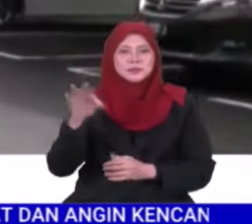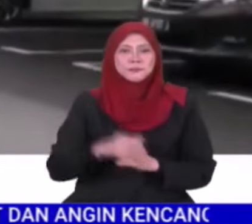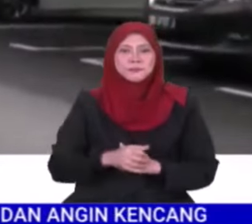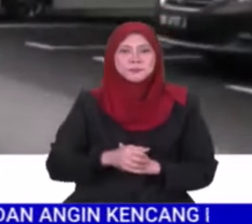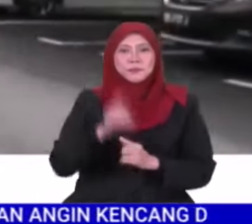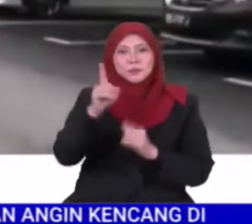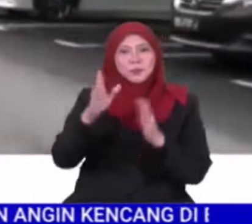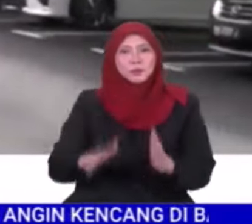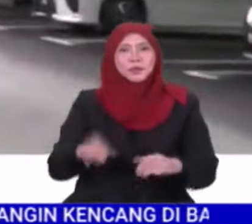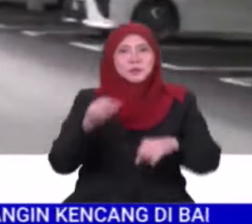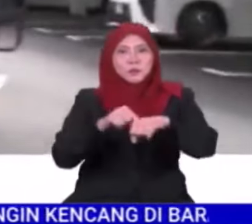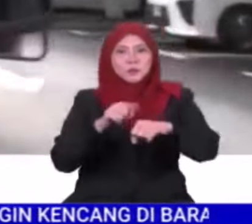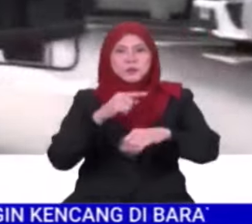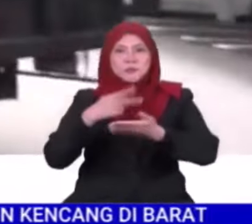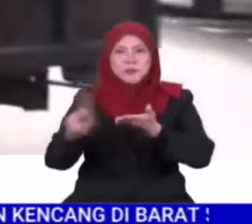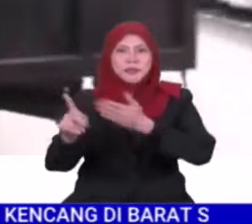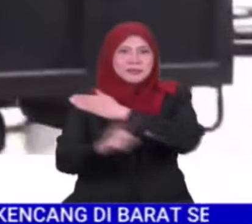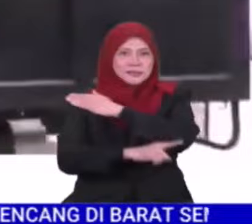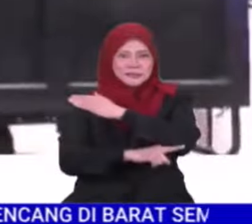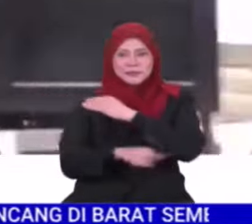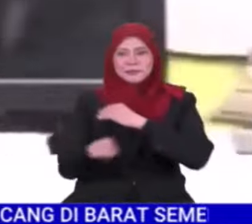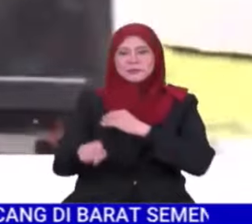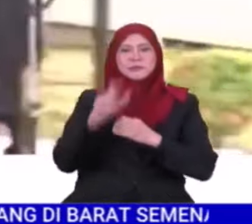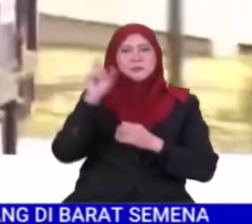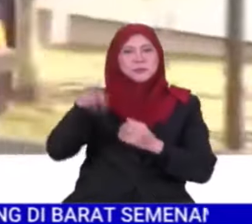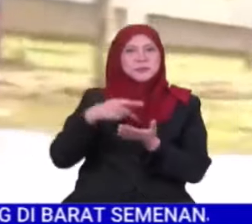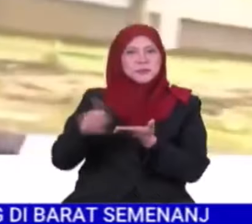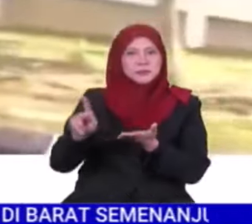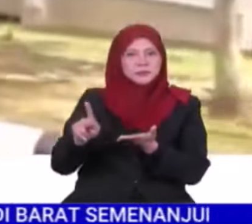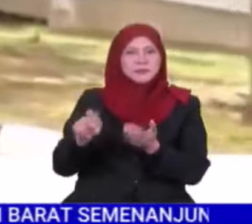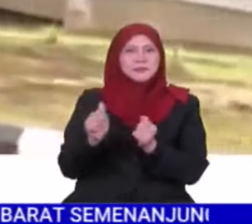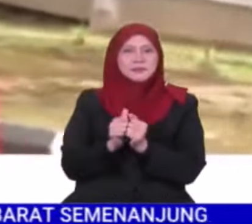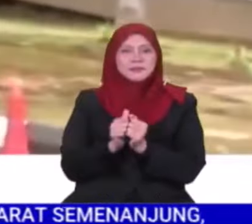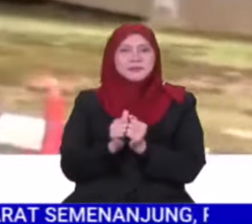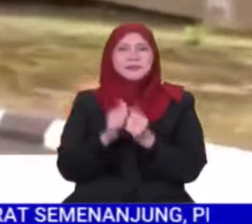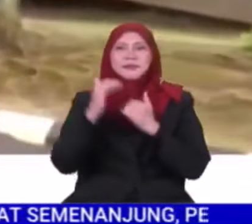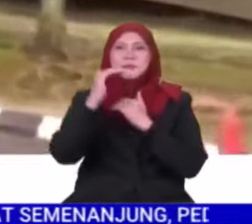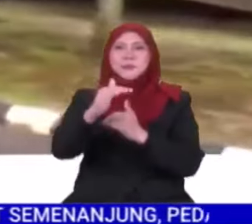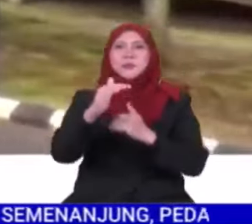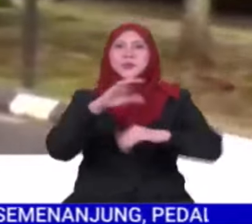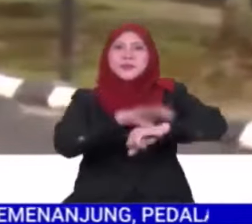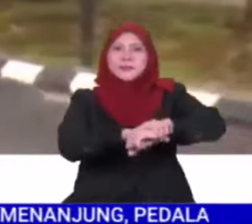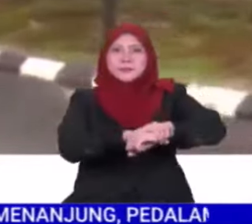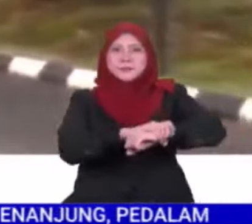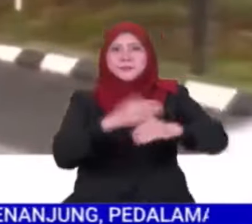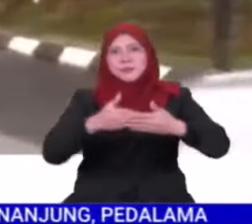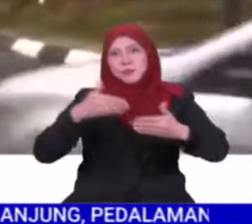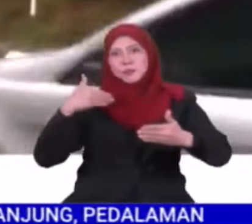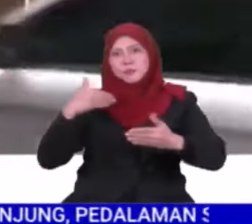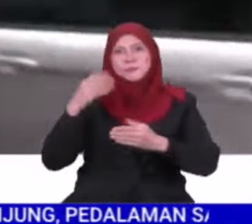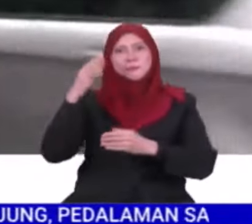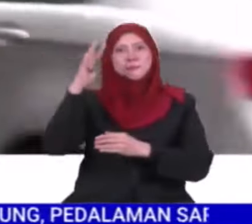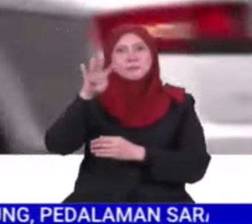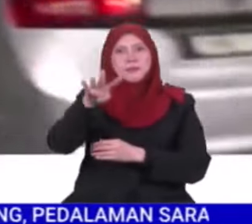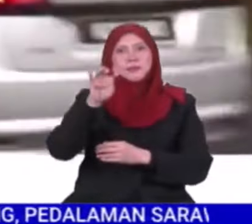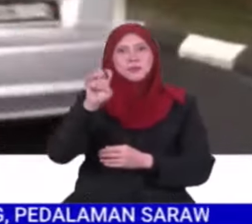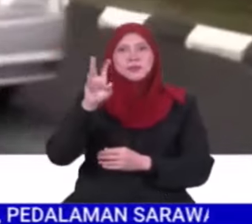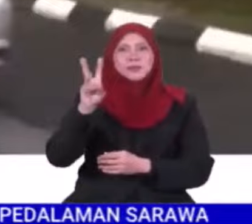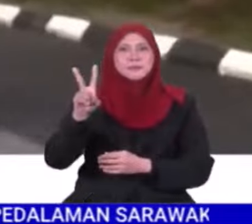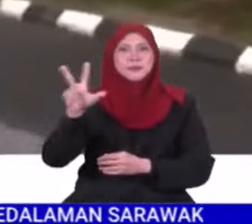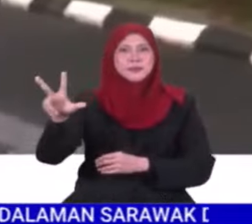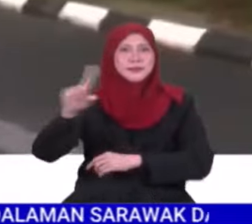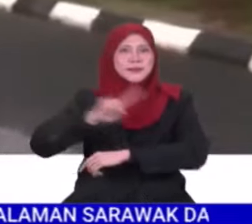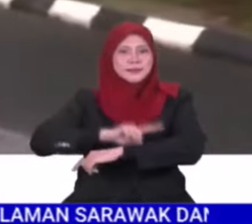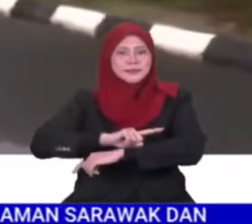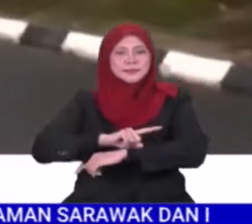lagi tertuduh yang dikenakan denda dikecualikan pembayarannya dengan mengambil kira tempoh remannya sebelum ini selama 463